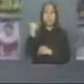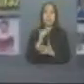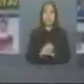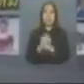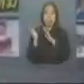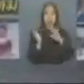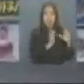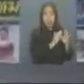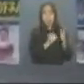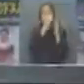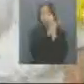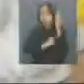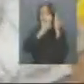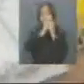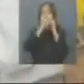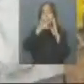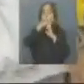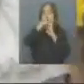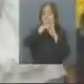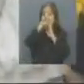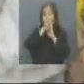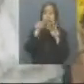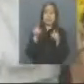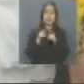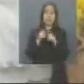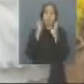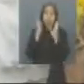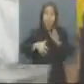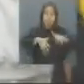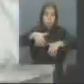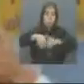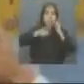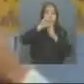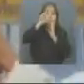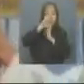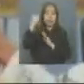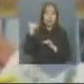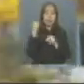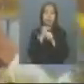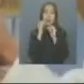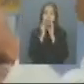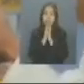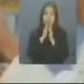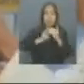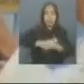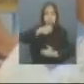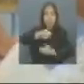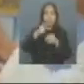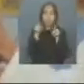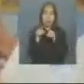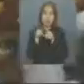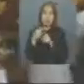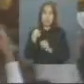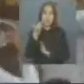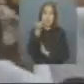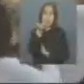จังหวัดนะคะที่จังหวัดเชียงรายชาวจังหวัดเชียงรายและนักท่องเที่ยวก็ออกมาทำบุญตักบาตรตามวัดต่างๆพร้อมขอพรพระพุทธรูป9